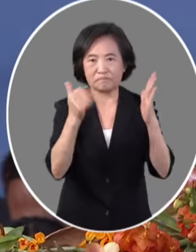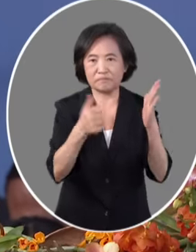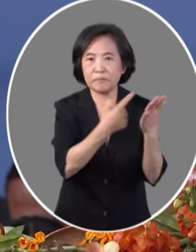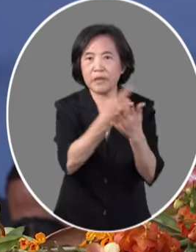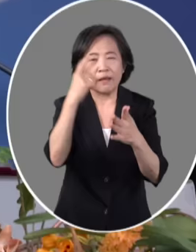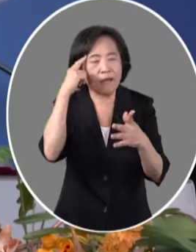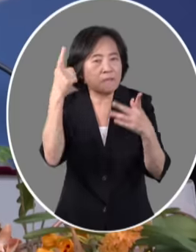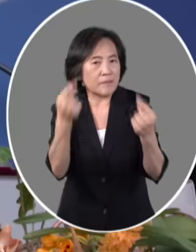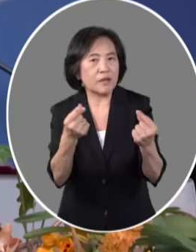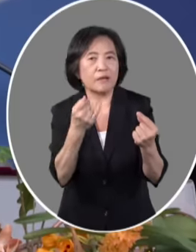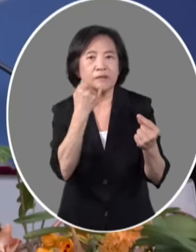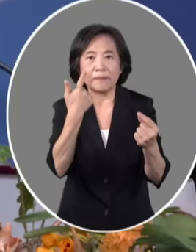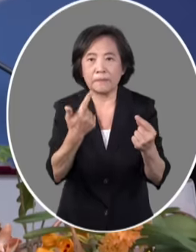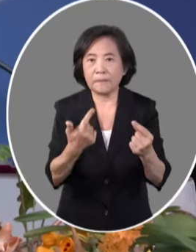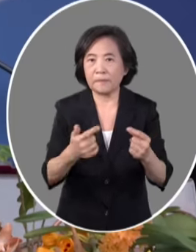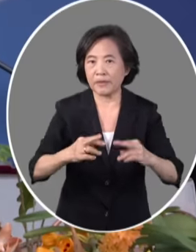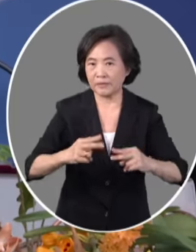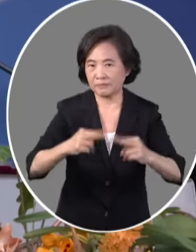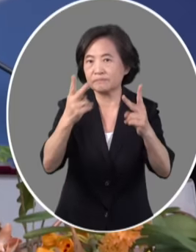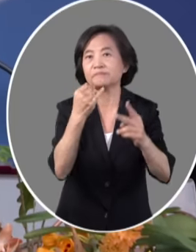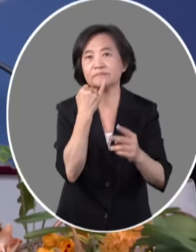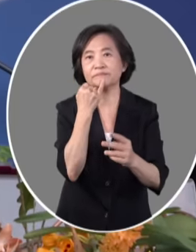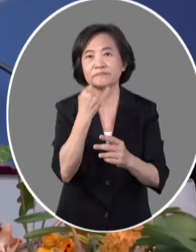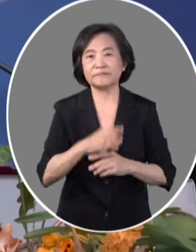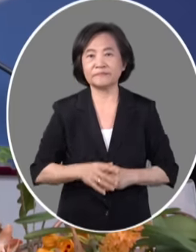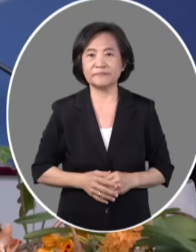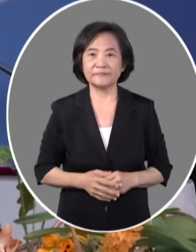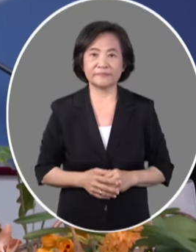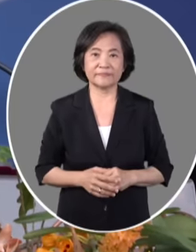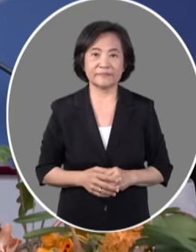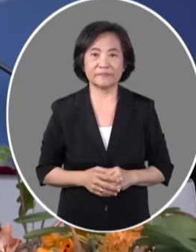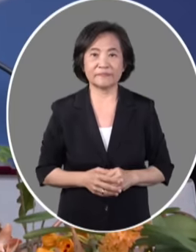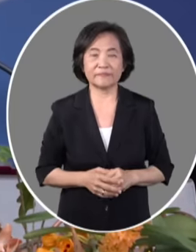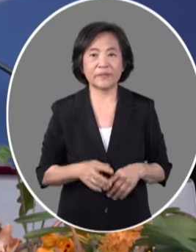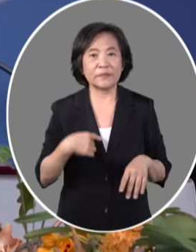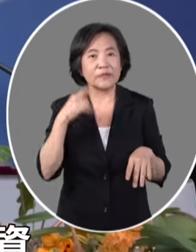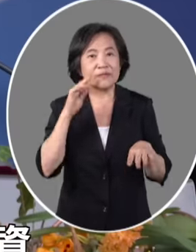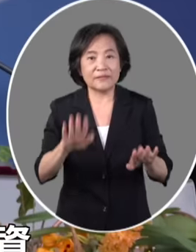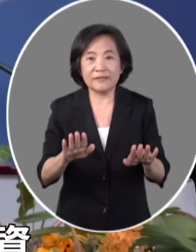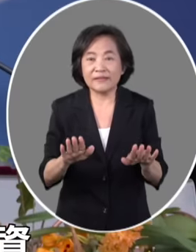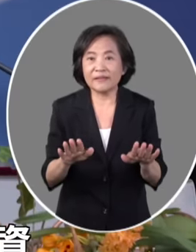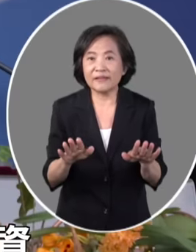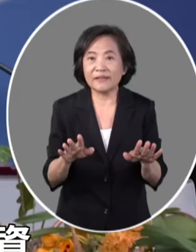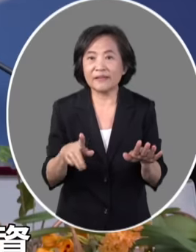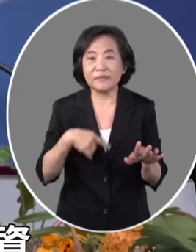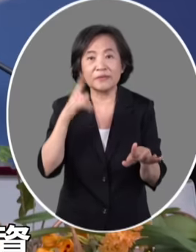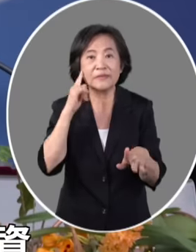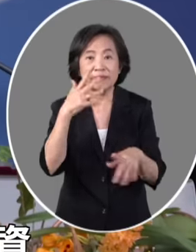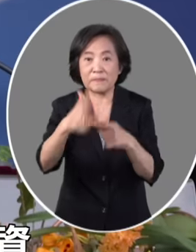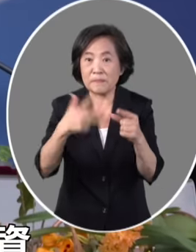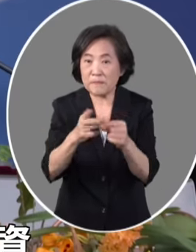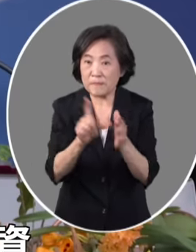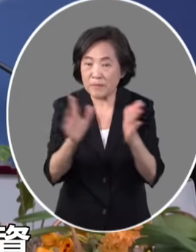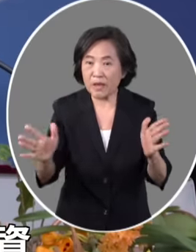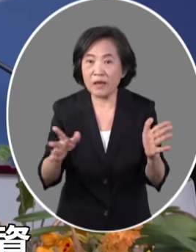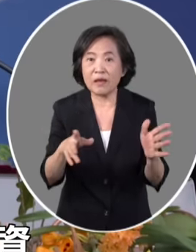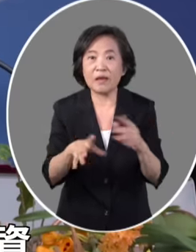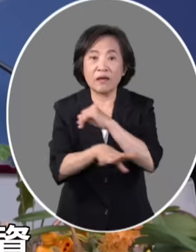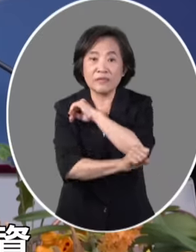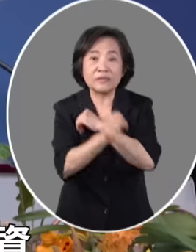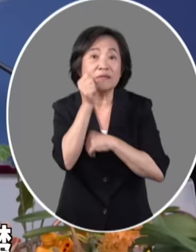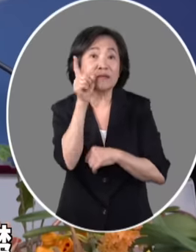识，稳健的来进行。与此同时，我们连续8年调涨基本工